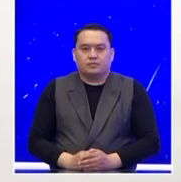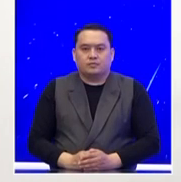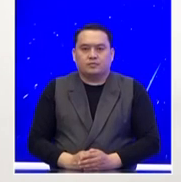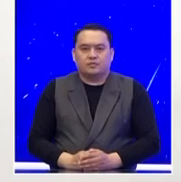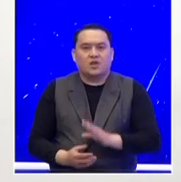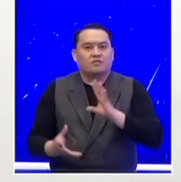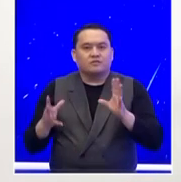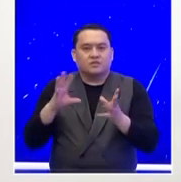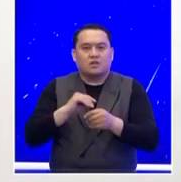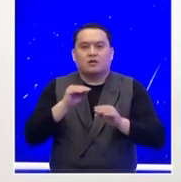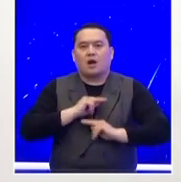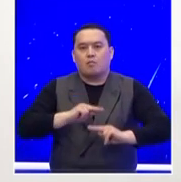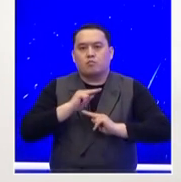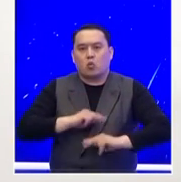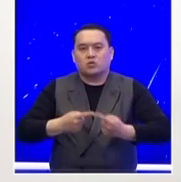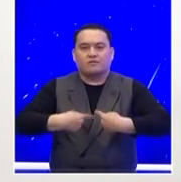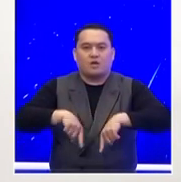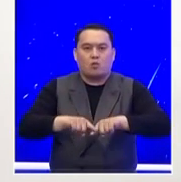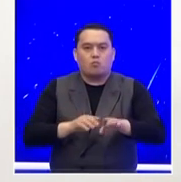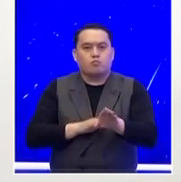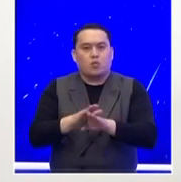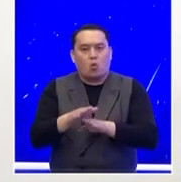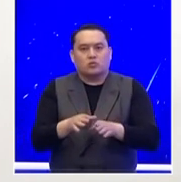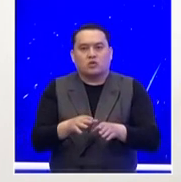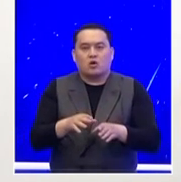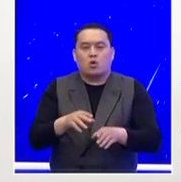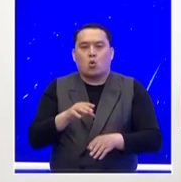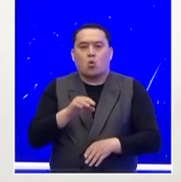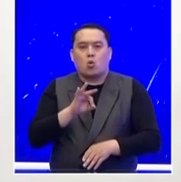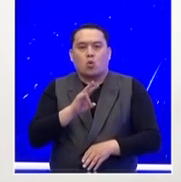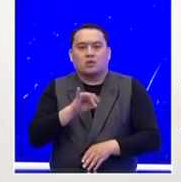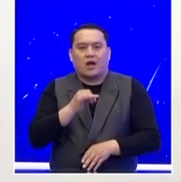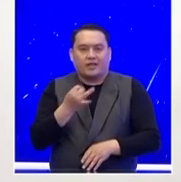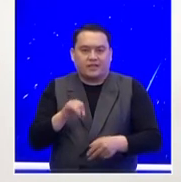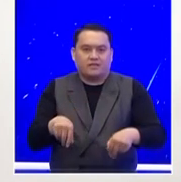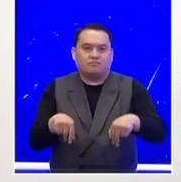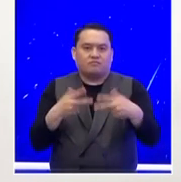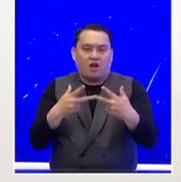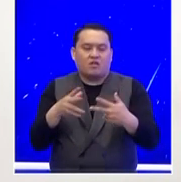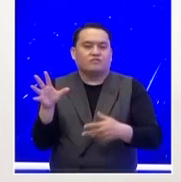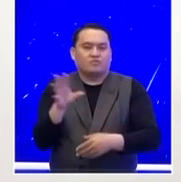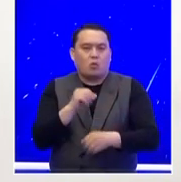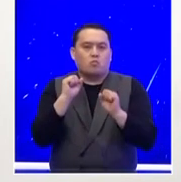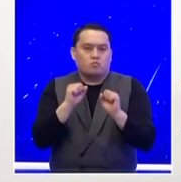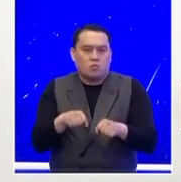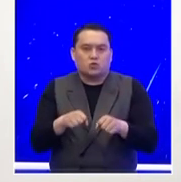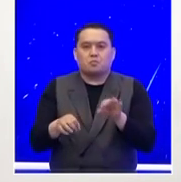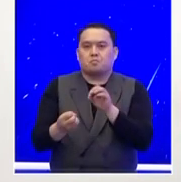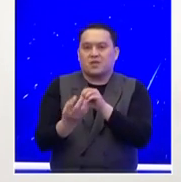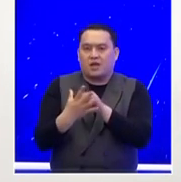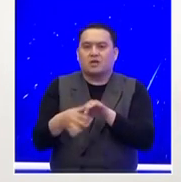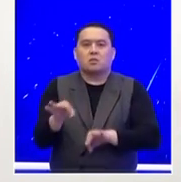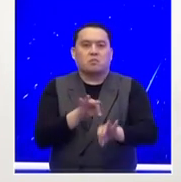В целом сейчас работа агентства и департамента полностью переведена в онлайн-формат. Как нам всем известно, у нас есть более 15 проектов